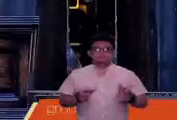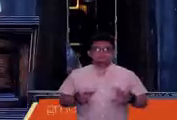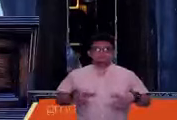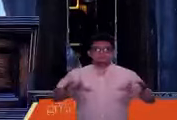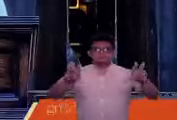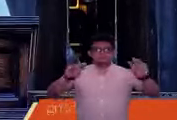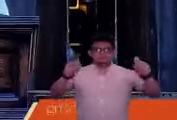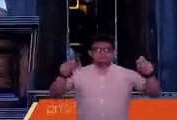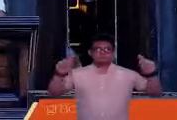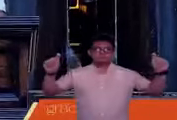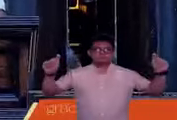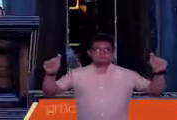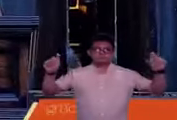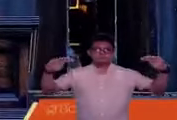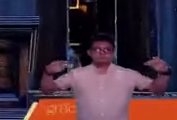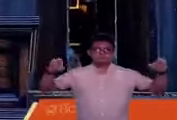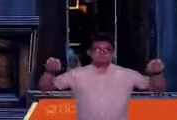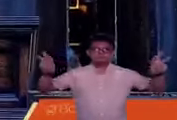says,